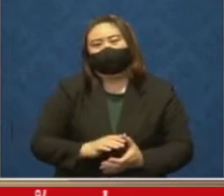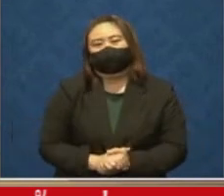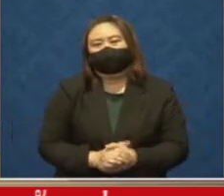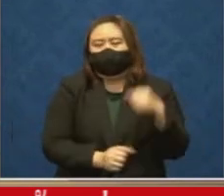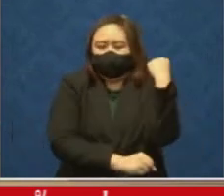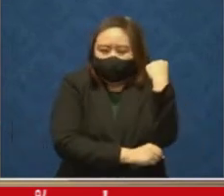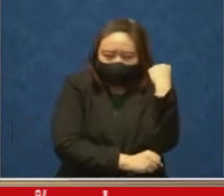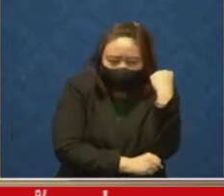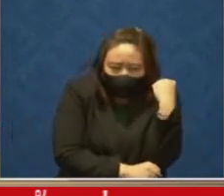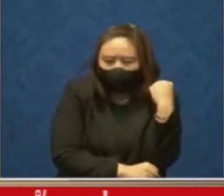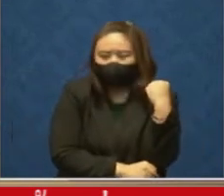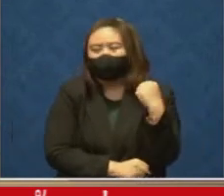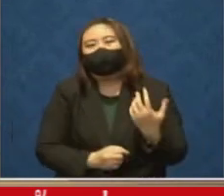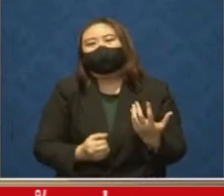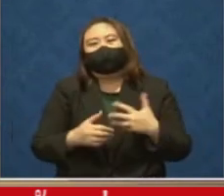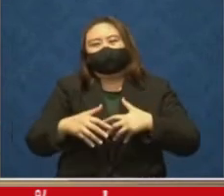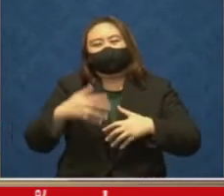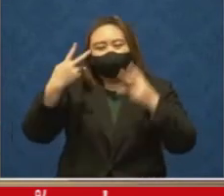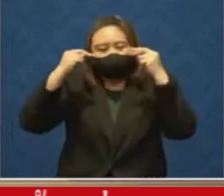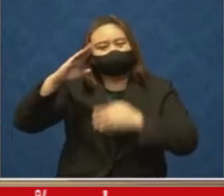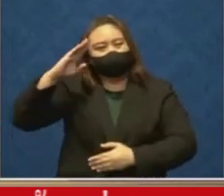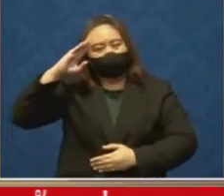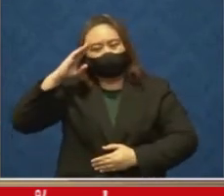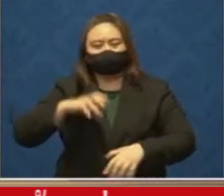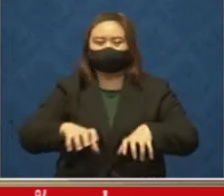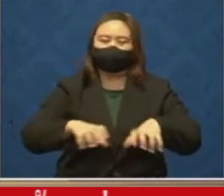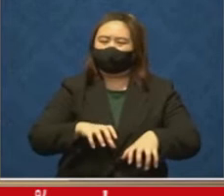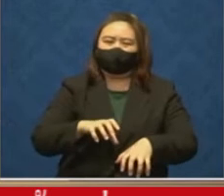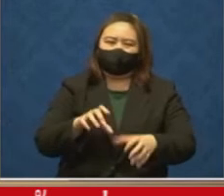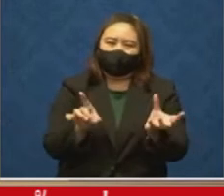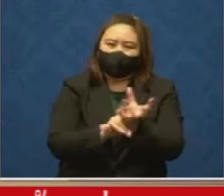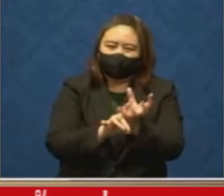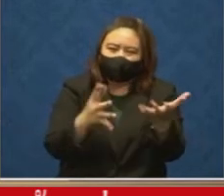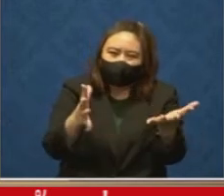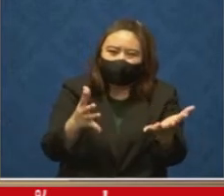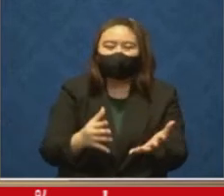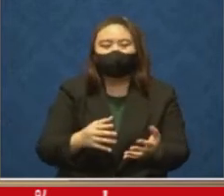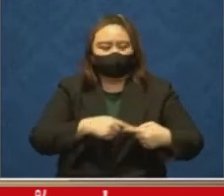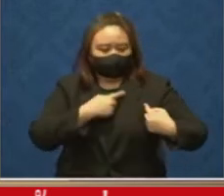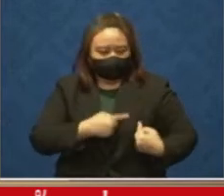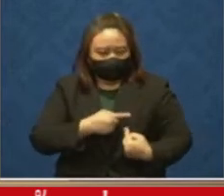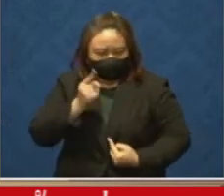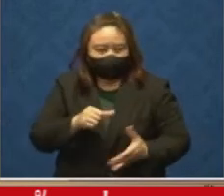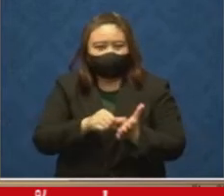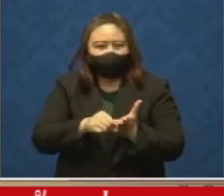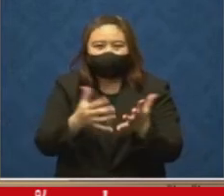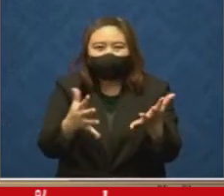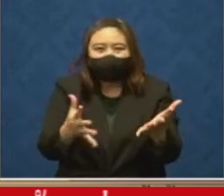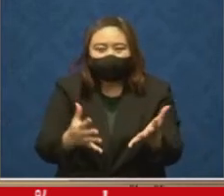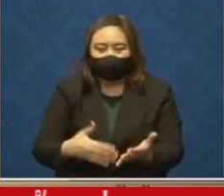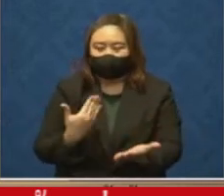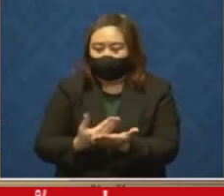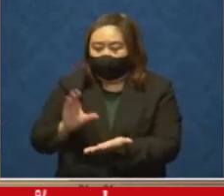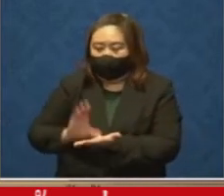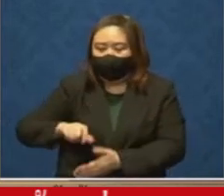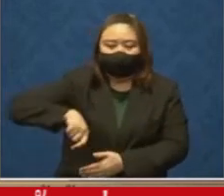che are